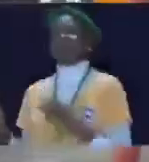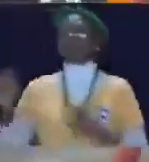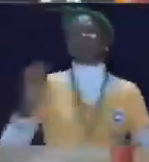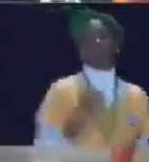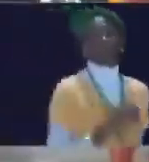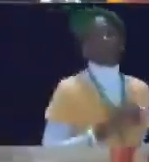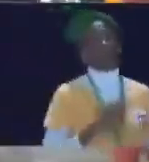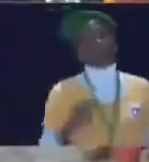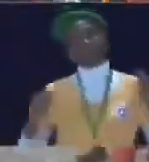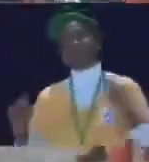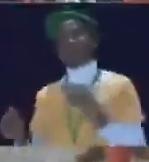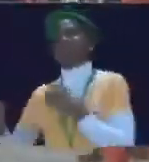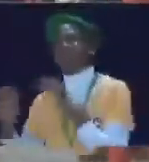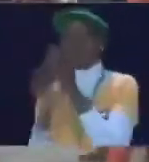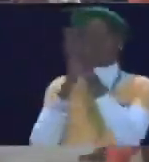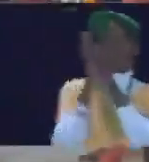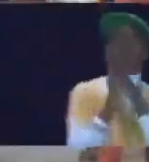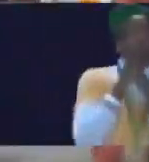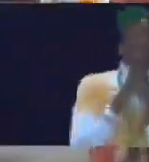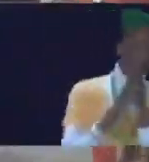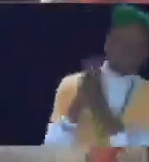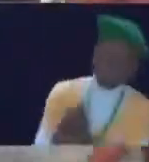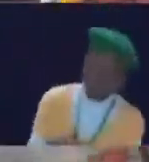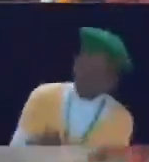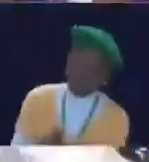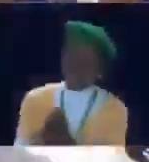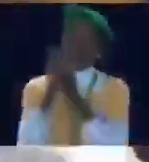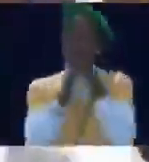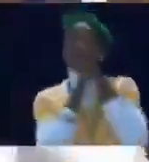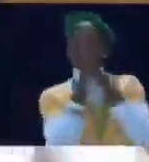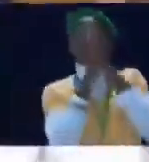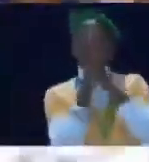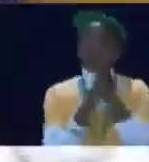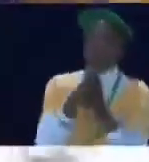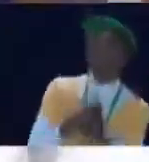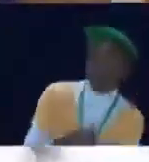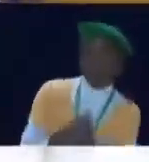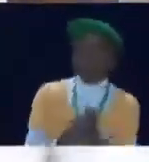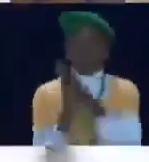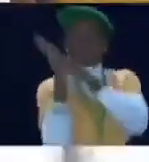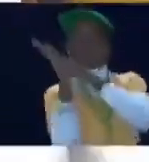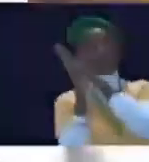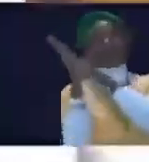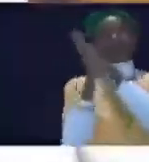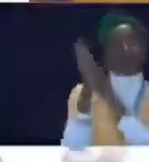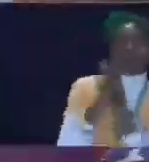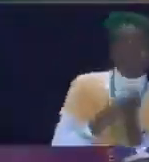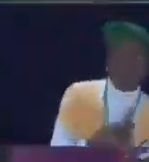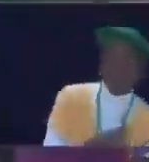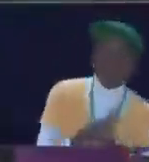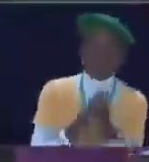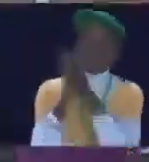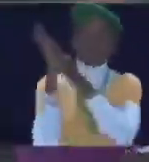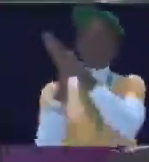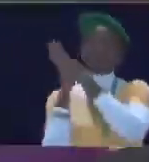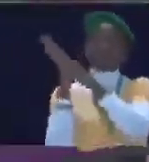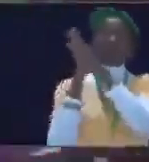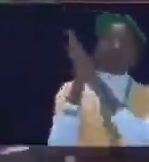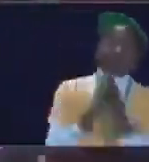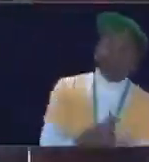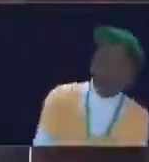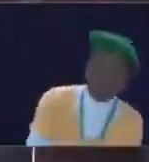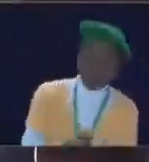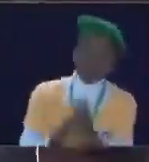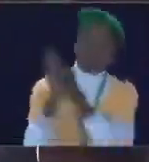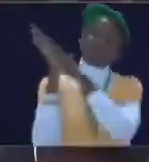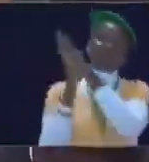Aranda Yesu Zedao, Zavuche Masao, Yo. Arambe Yesu zendao, samu chema